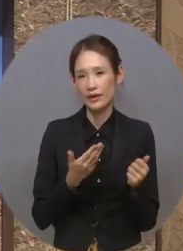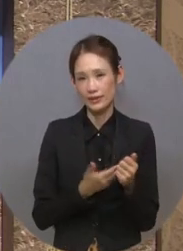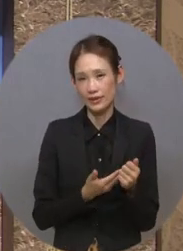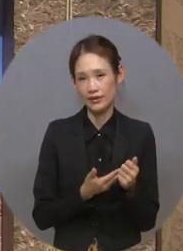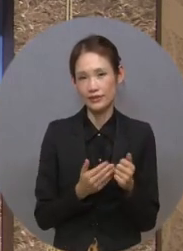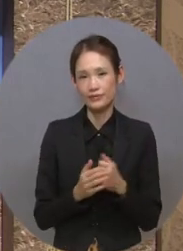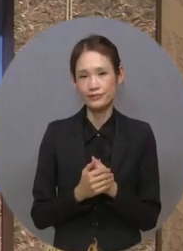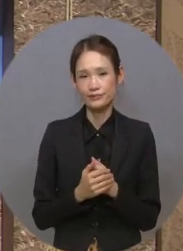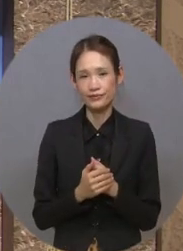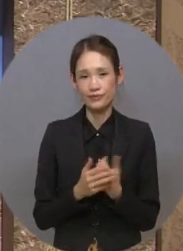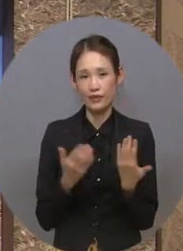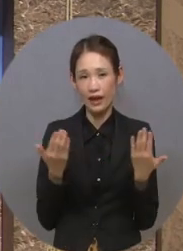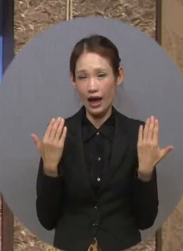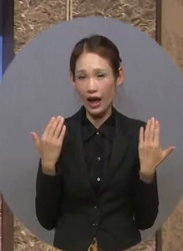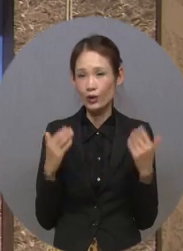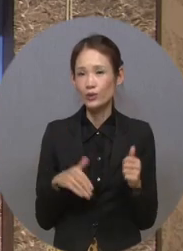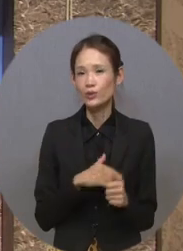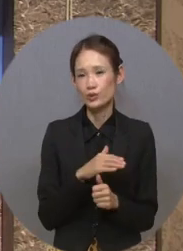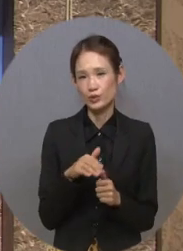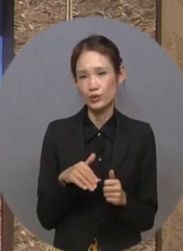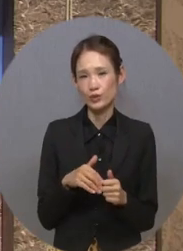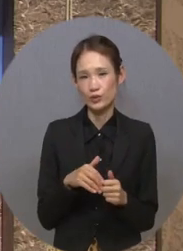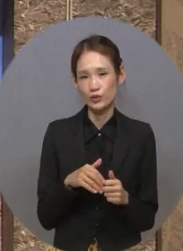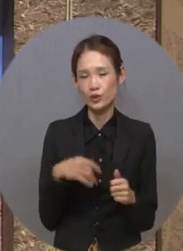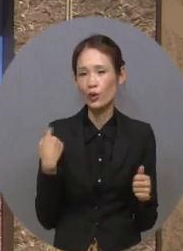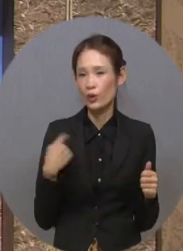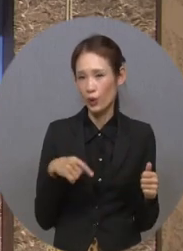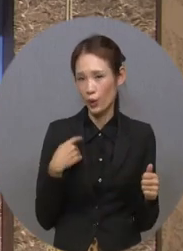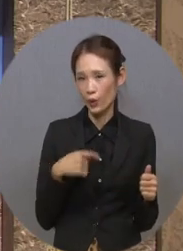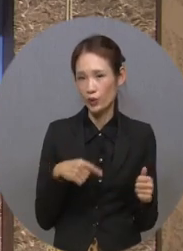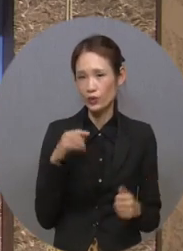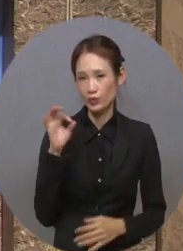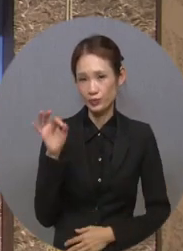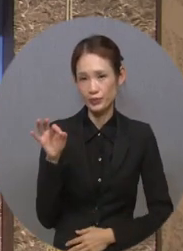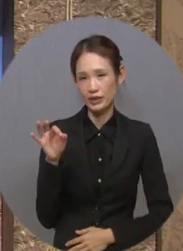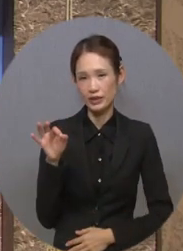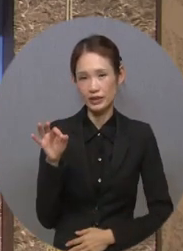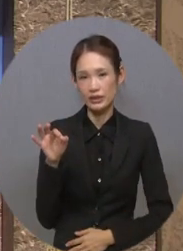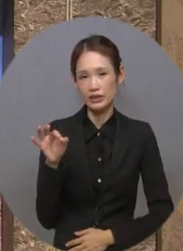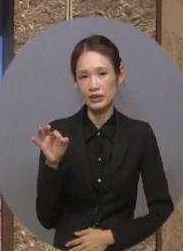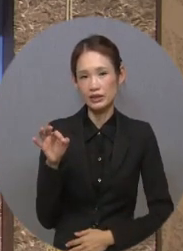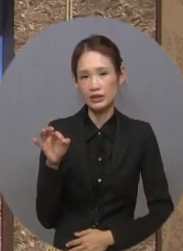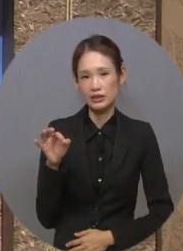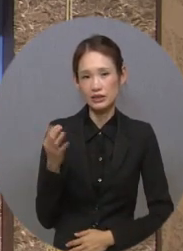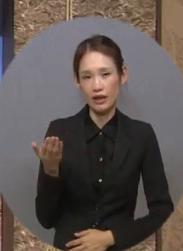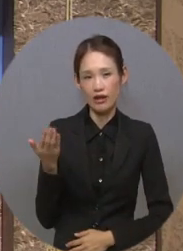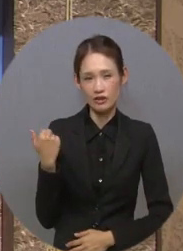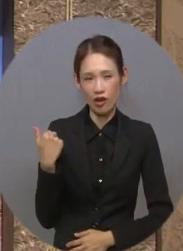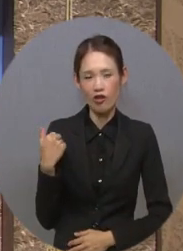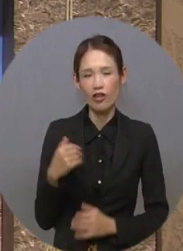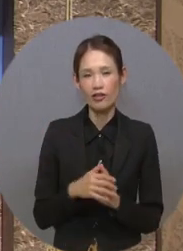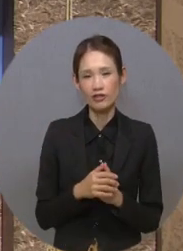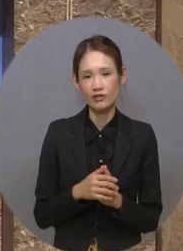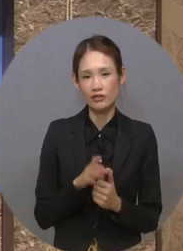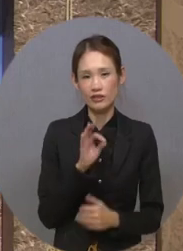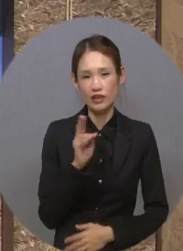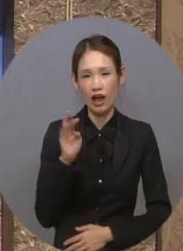그래서 학교 같은 경우도 이제 우리 교육비 쪽으로도 저희들이 그전에는 이제